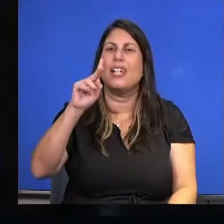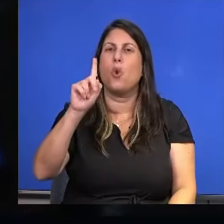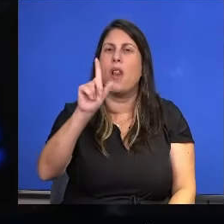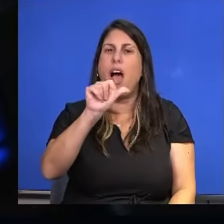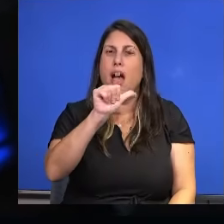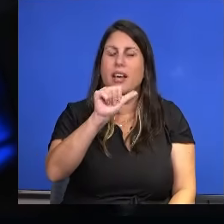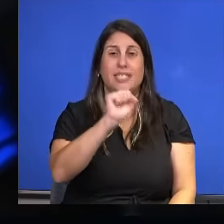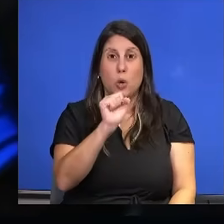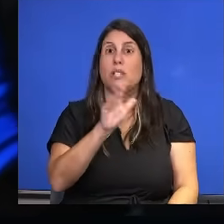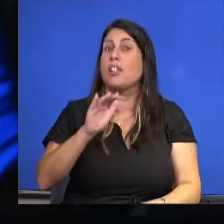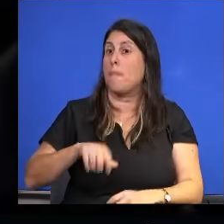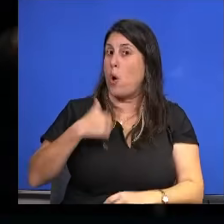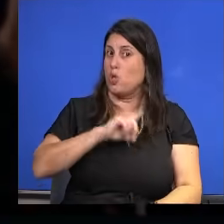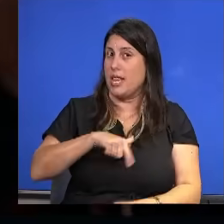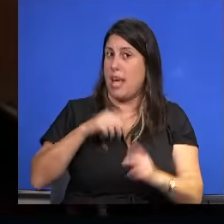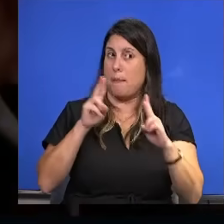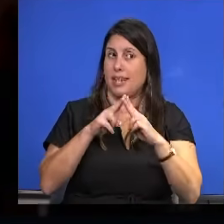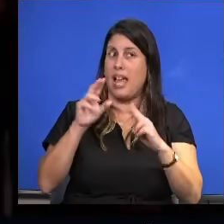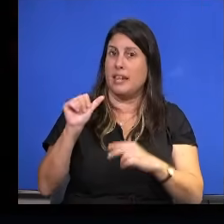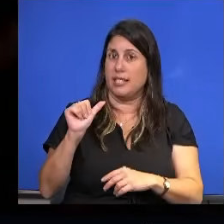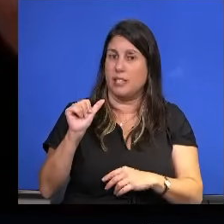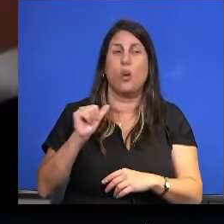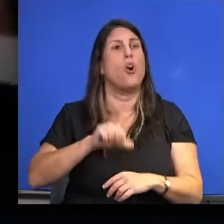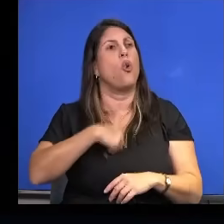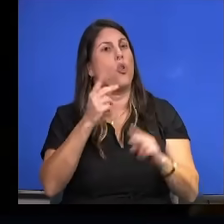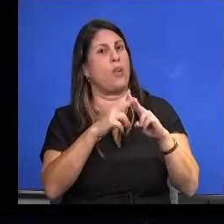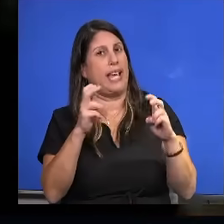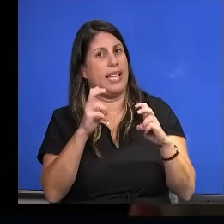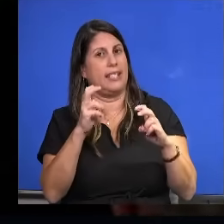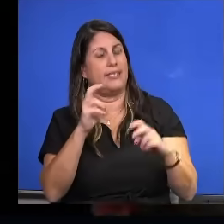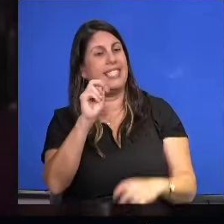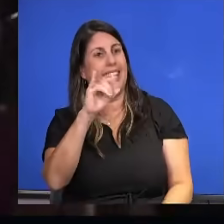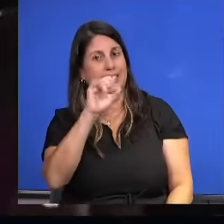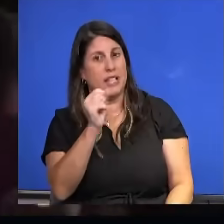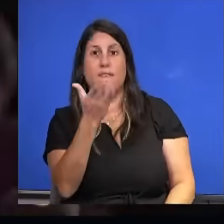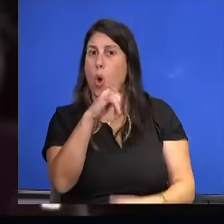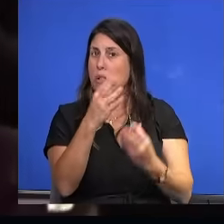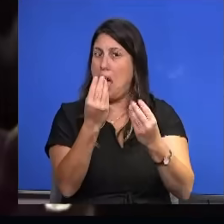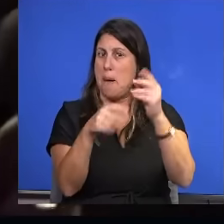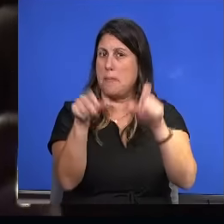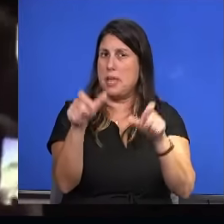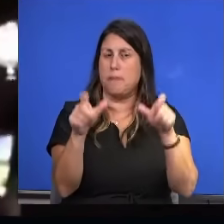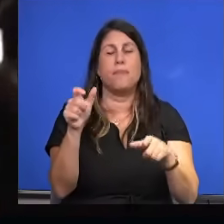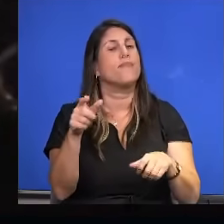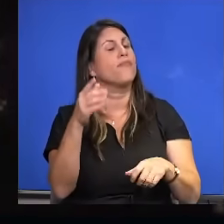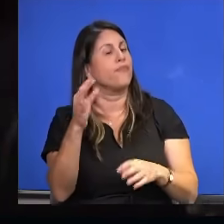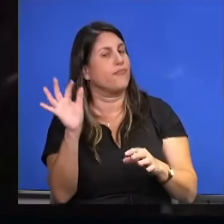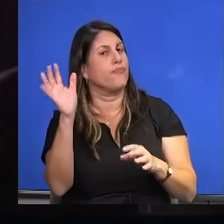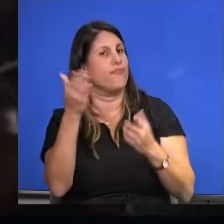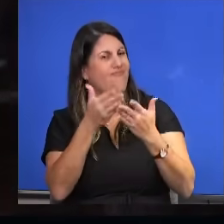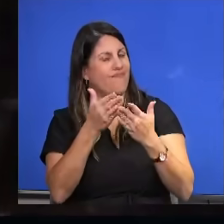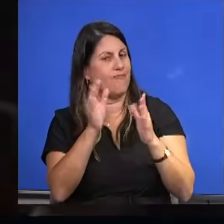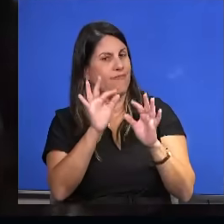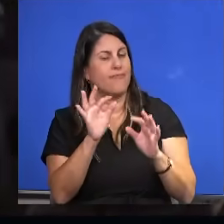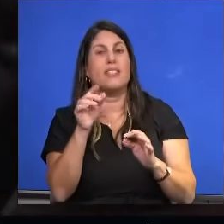עיריית פריז, אן נילגדו, ראש עיריית ניס ועוד רבים אחרים. לעלם ולעלמי עלמיה. התומכים